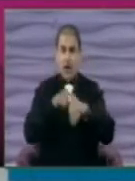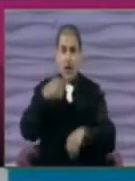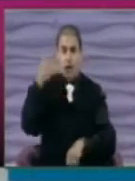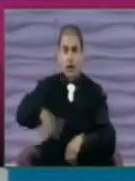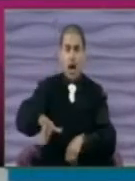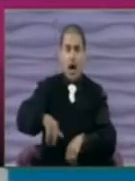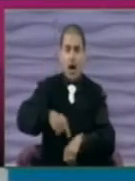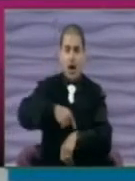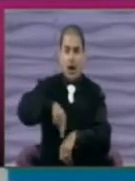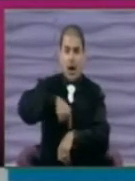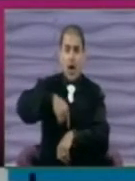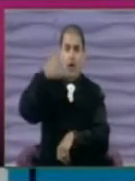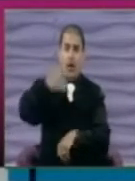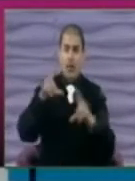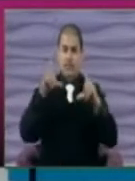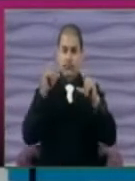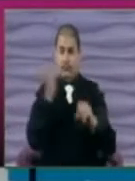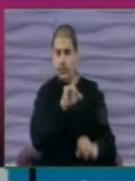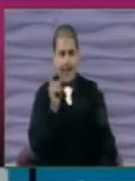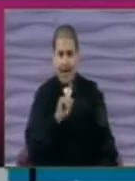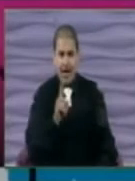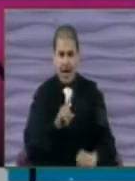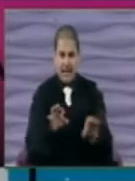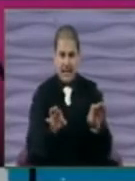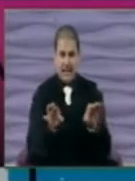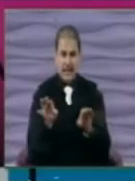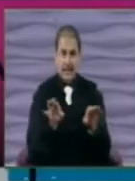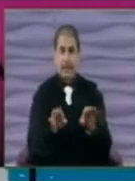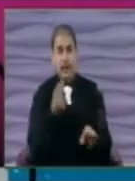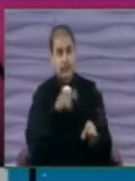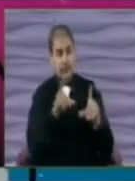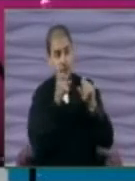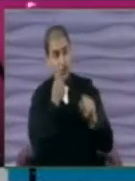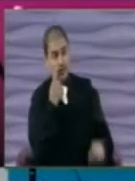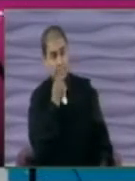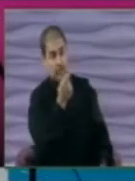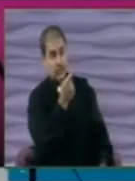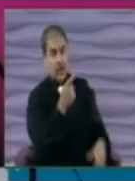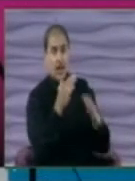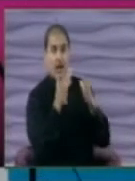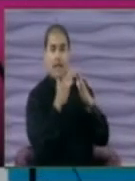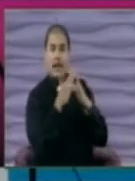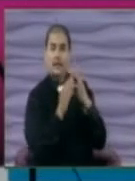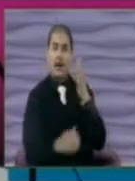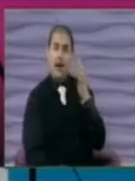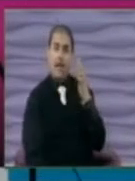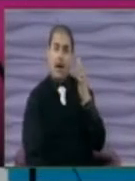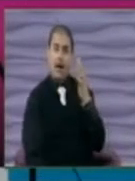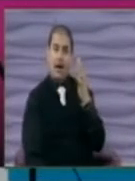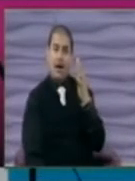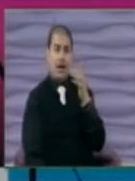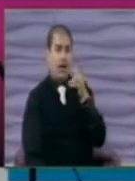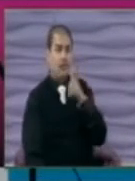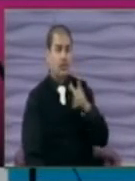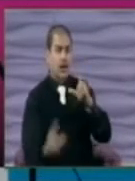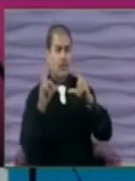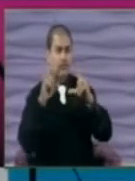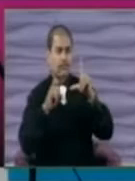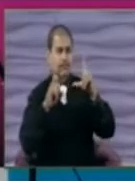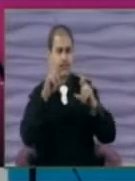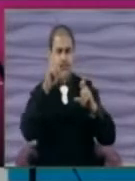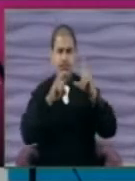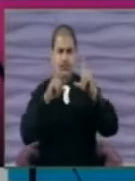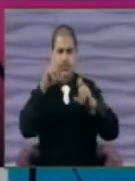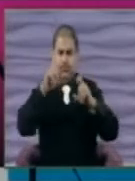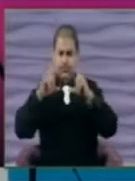النتيجه النهائيه. وهاي كمان معنا هاي الصوره اخذت فيها المركز الرابع ايضا في محور بانوراما. محور بانوراما انك تلتقط اكثر من صوره وتقوم بدمجهم